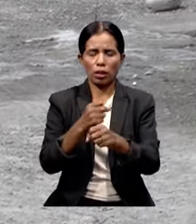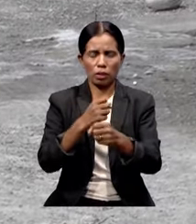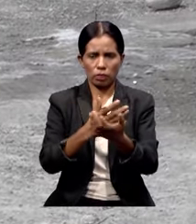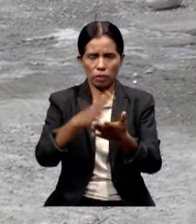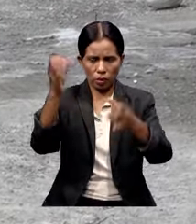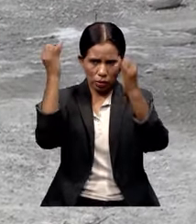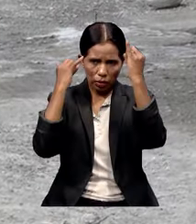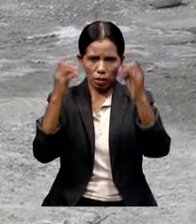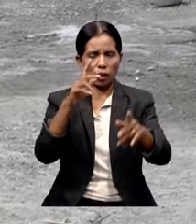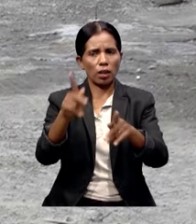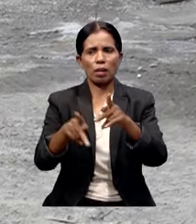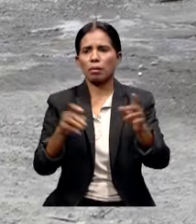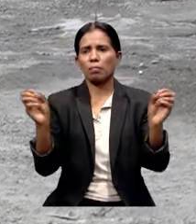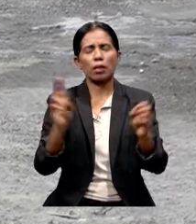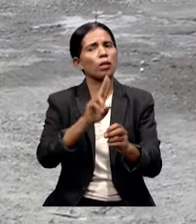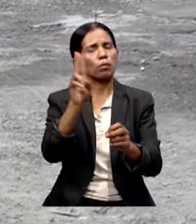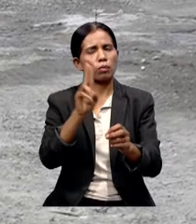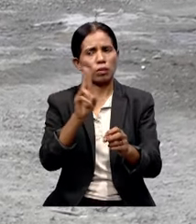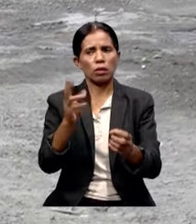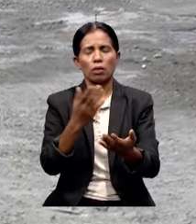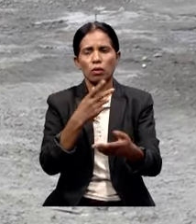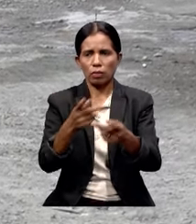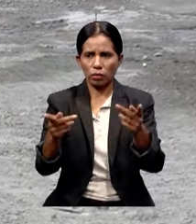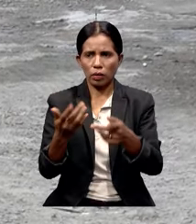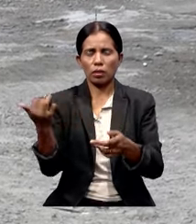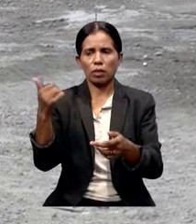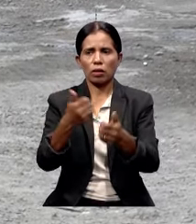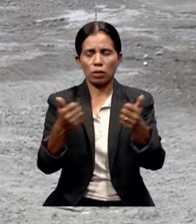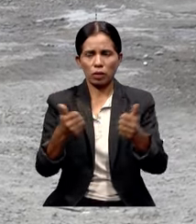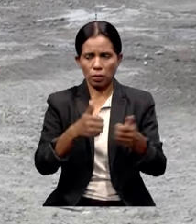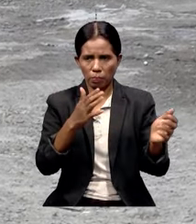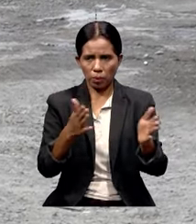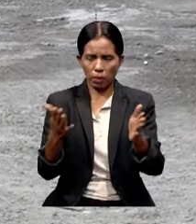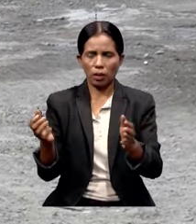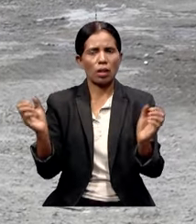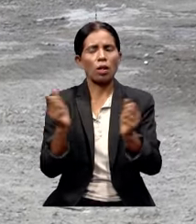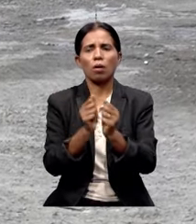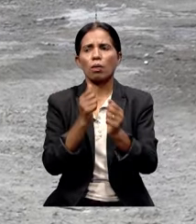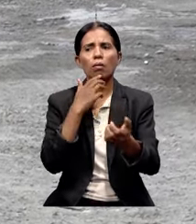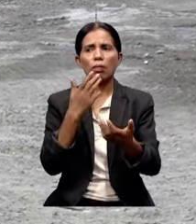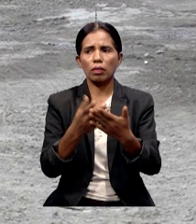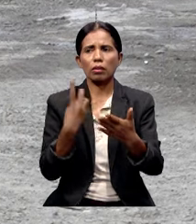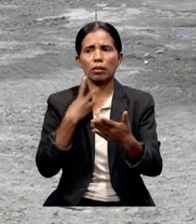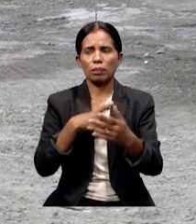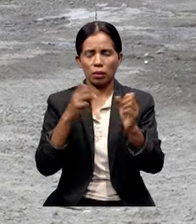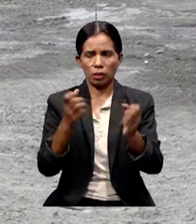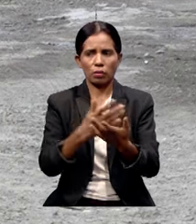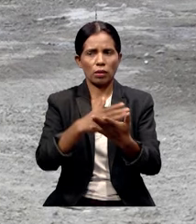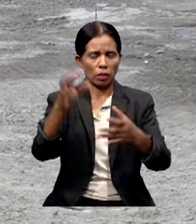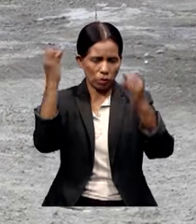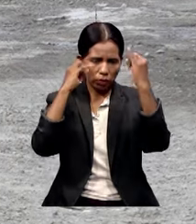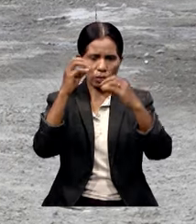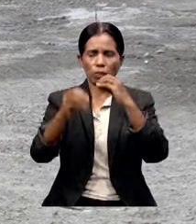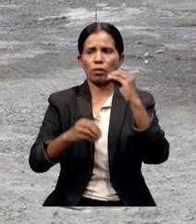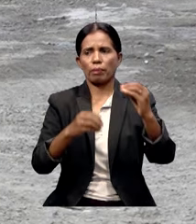quando comunidade la utiliza condições sira nebe makari autoridade sira prepara una mak la hodia kanto itabelese halo sensibilização kono